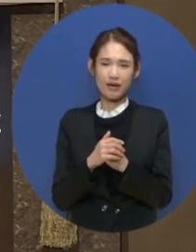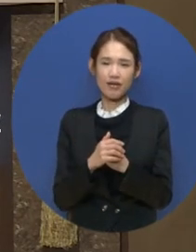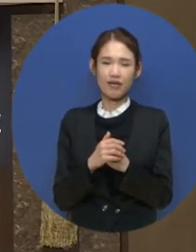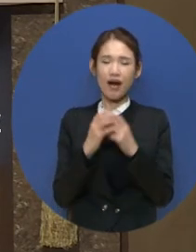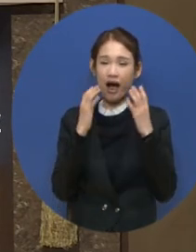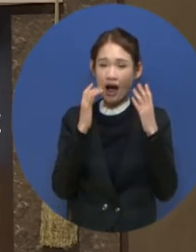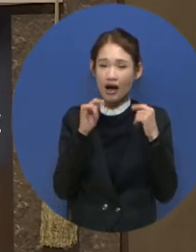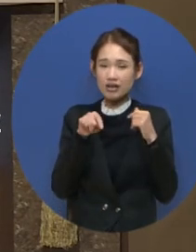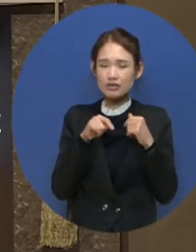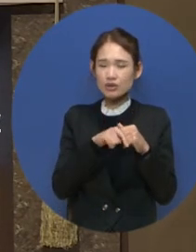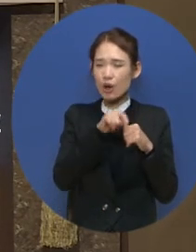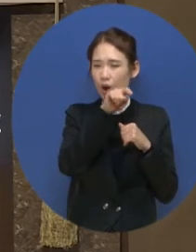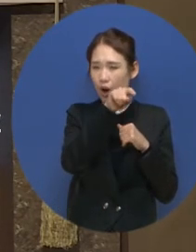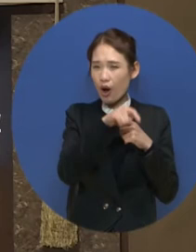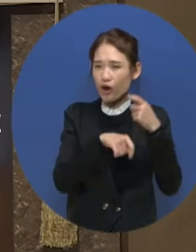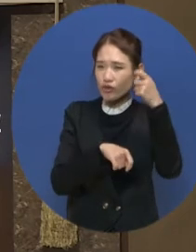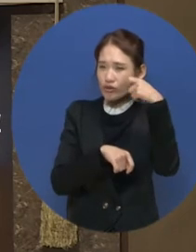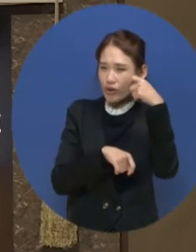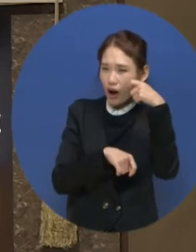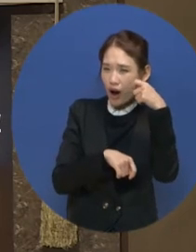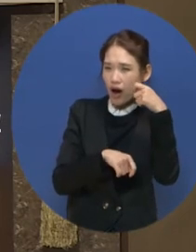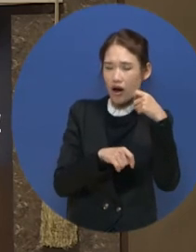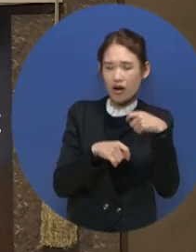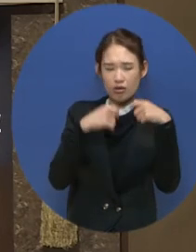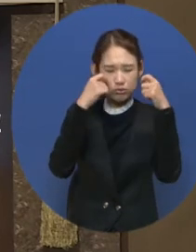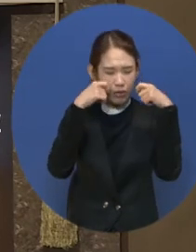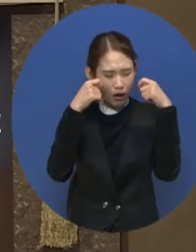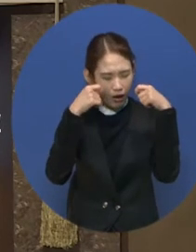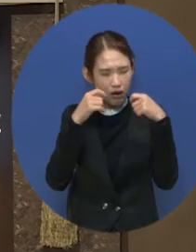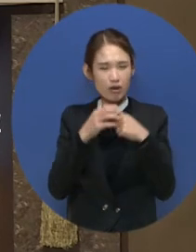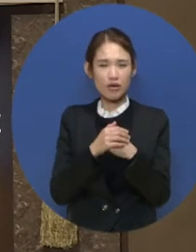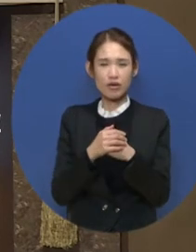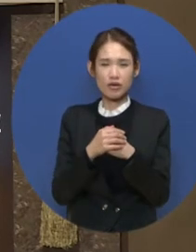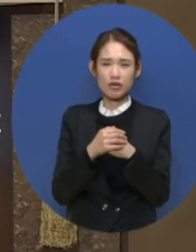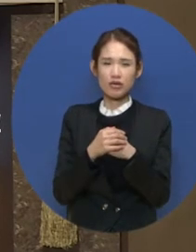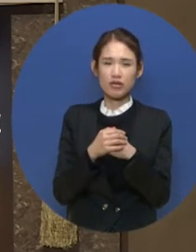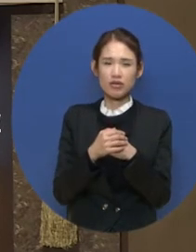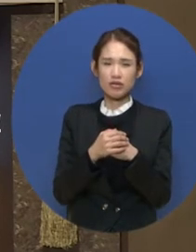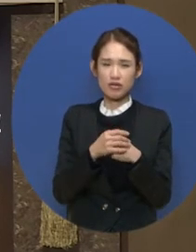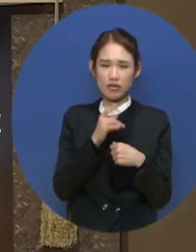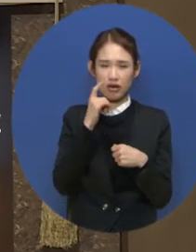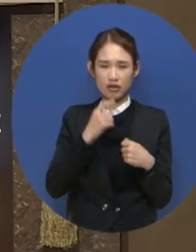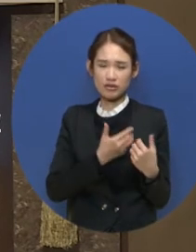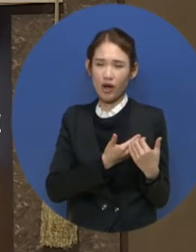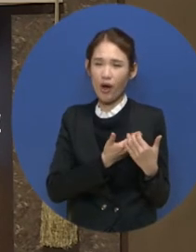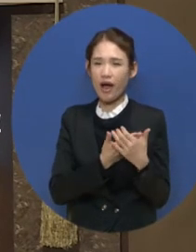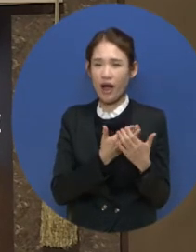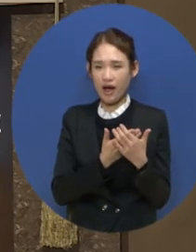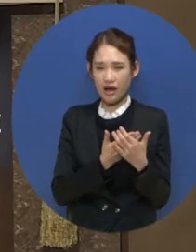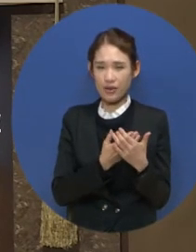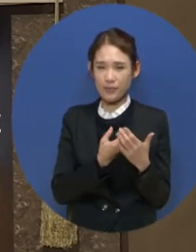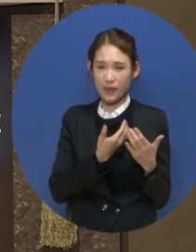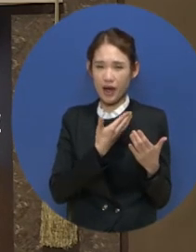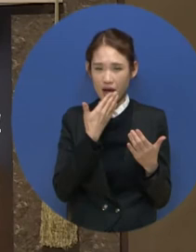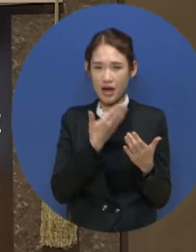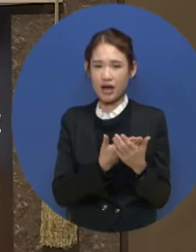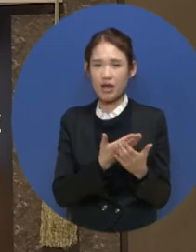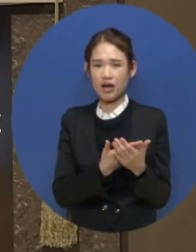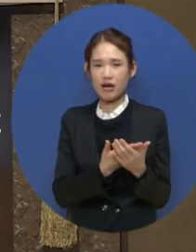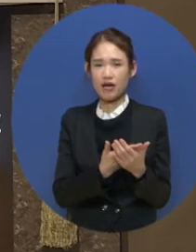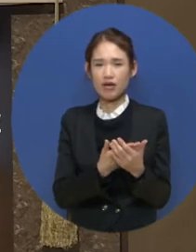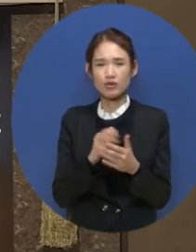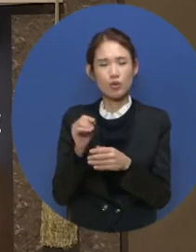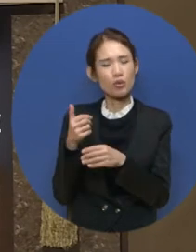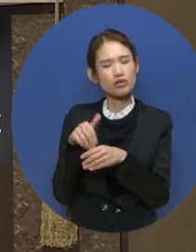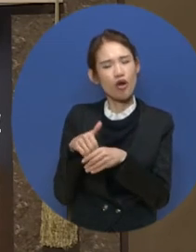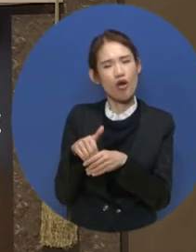아이가 지금 저쪽에서 막 울거나 뭐 이렇게 에 좀 수유를 해달라고 이렇게 해야 하는데 보면